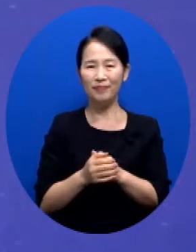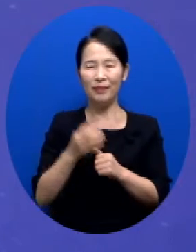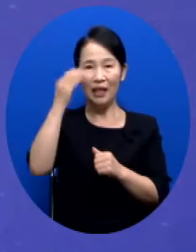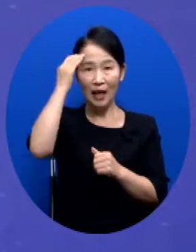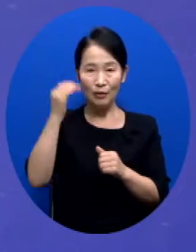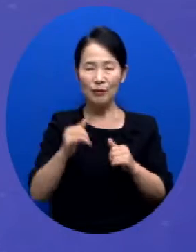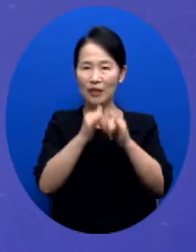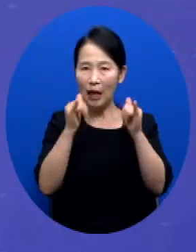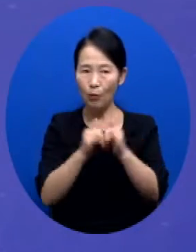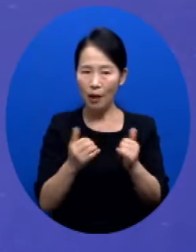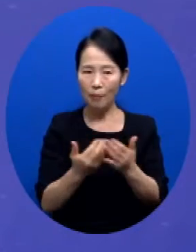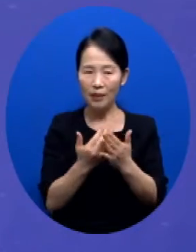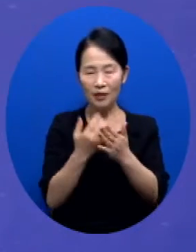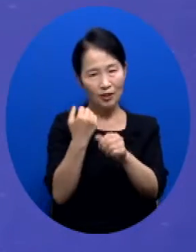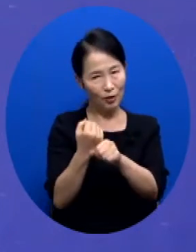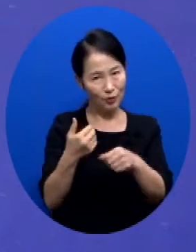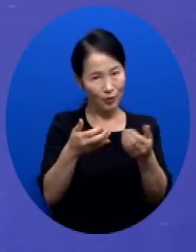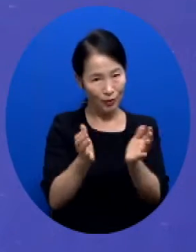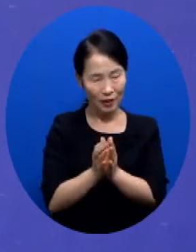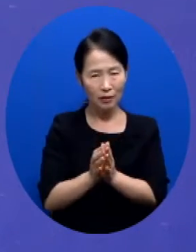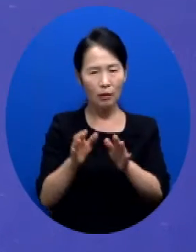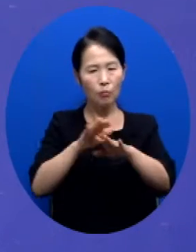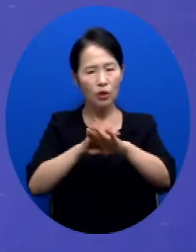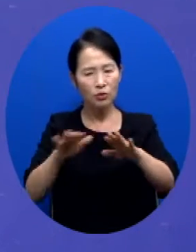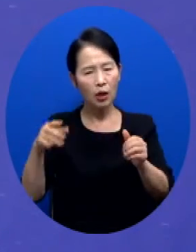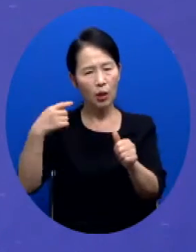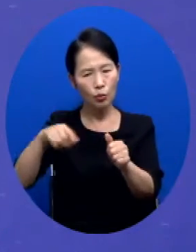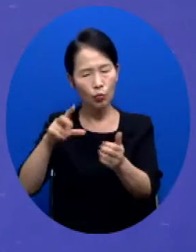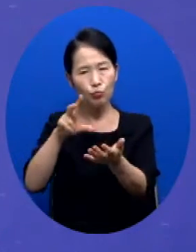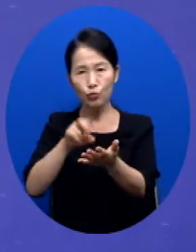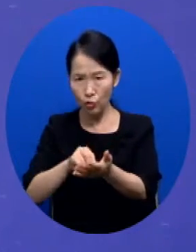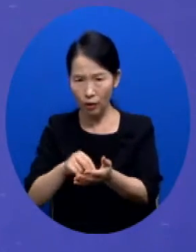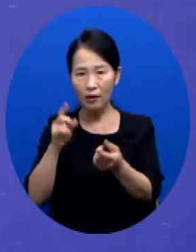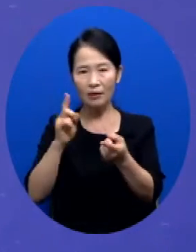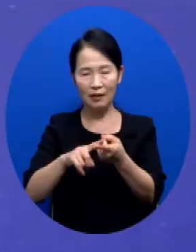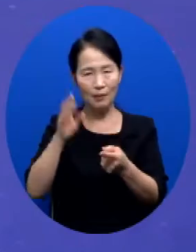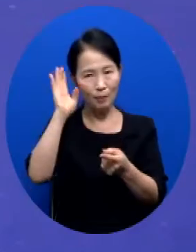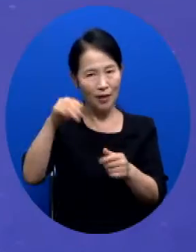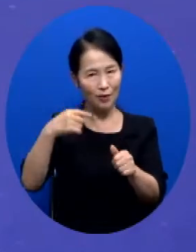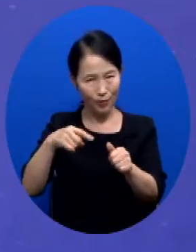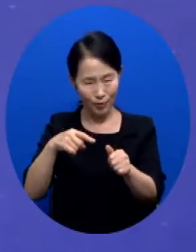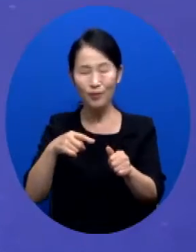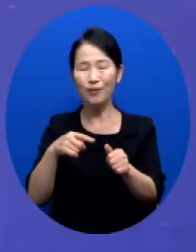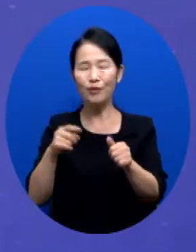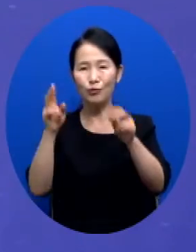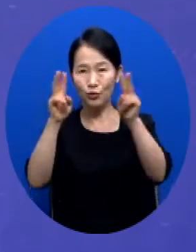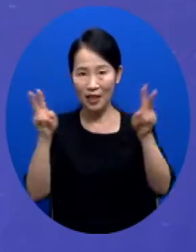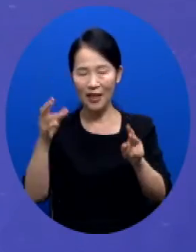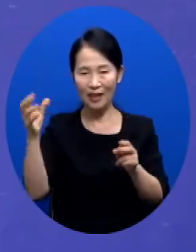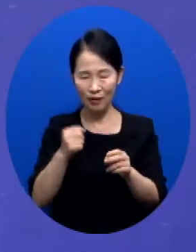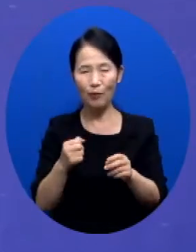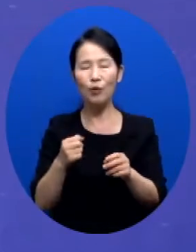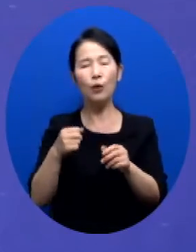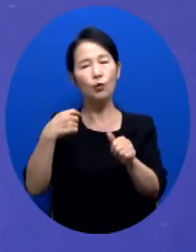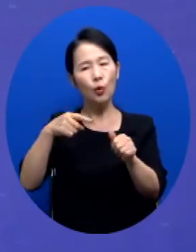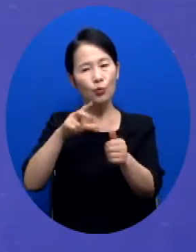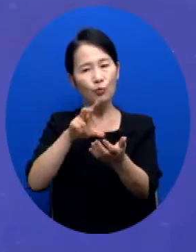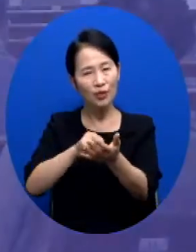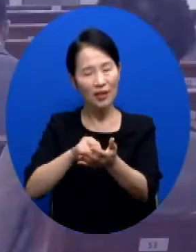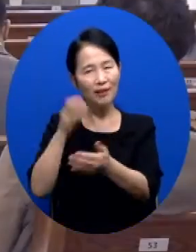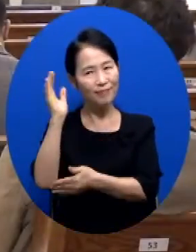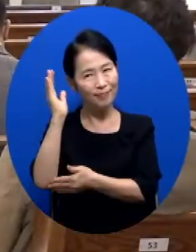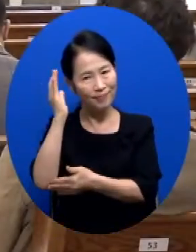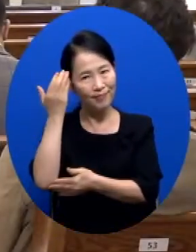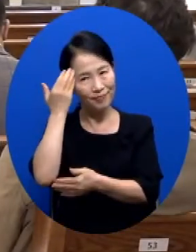한국 사회 발전 연구원이 평준화 교육의 문제점과 미래 교육을 주제로 교육형 안 세미나 를 실시했습니다